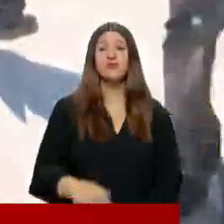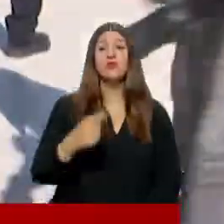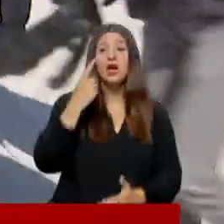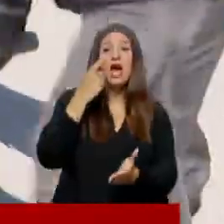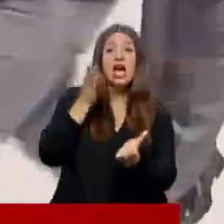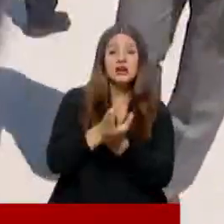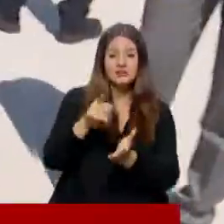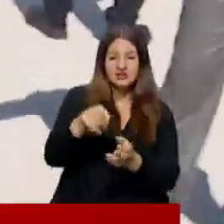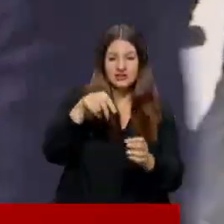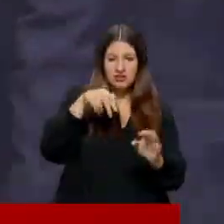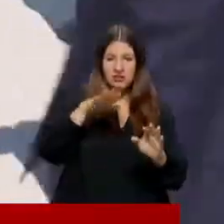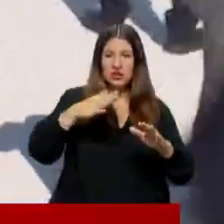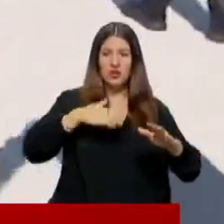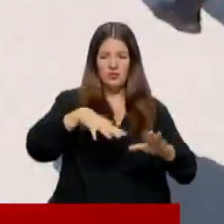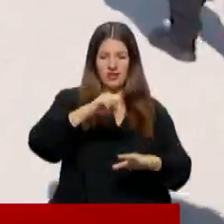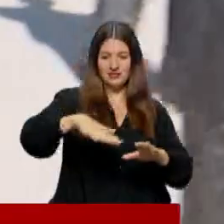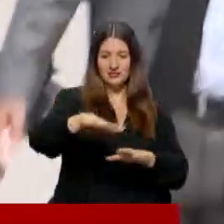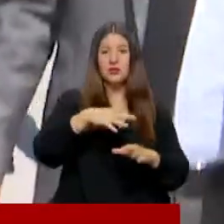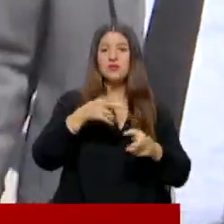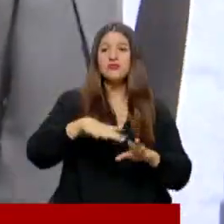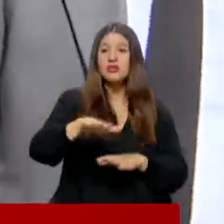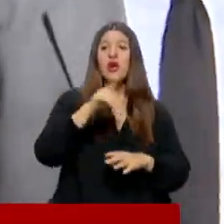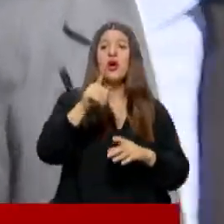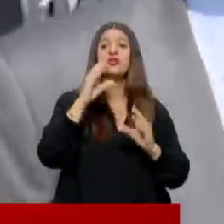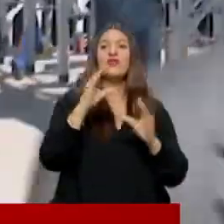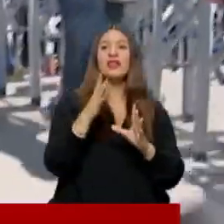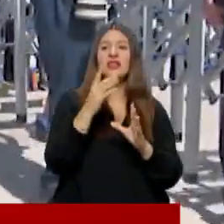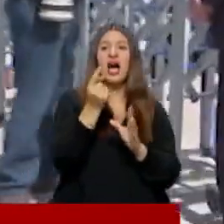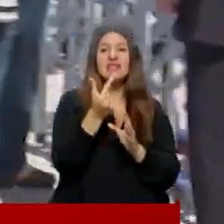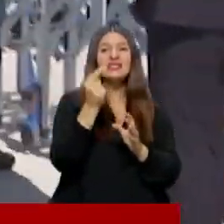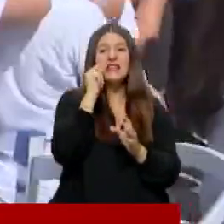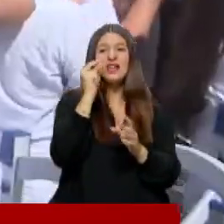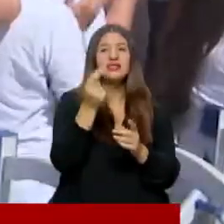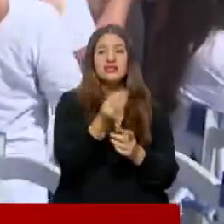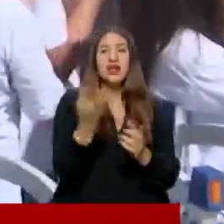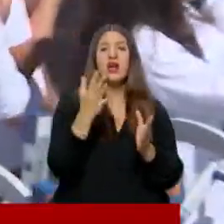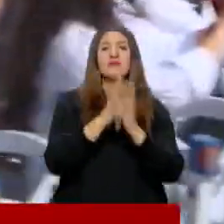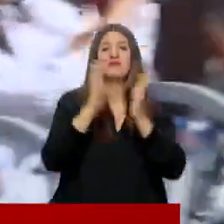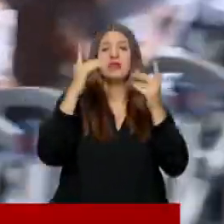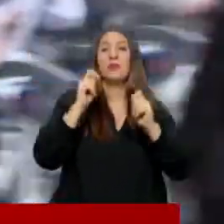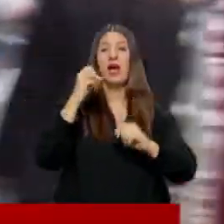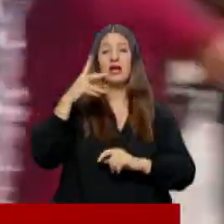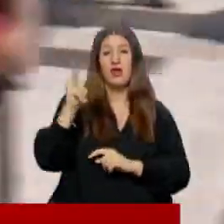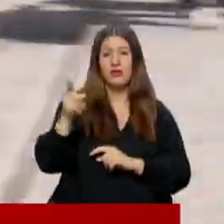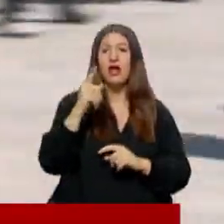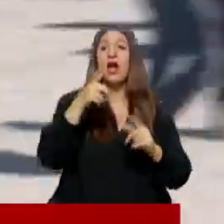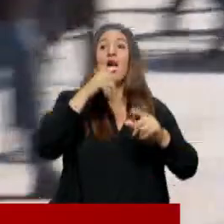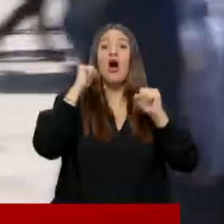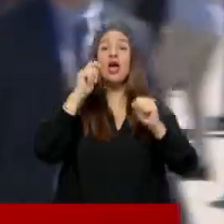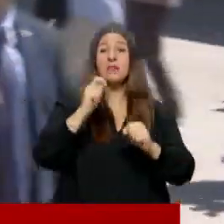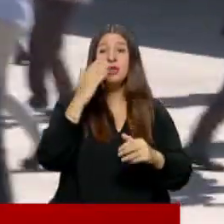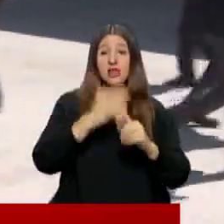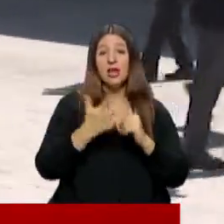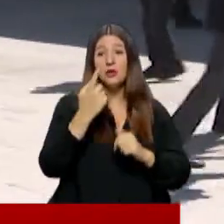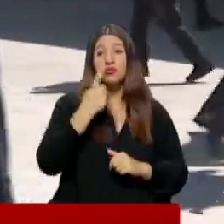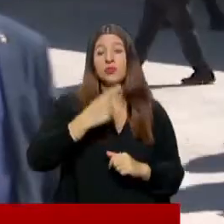Anıtkabir avlusundaki az sayıda sivil Cumhurbaşkanı Erdoğan'a alkışlarla tezahürat yapıyor. Törenlerde slogan atmak yasak ama